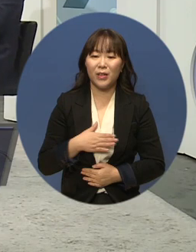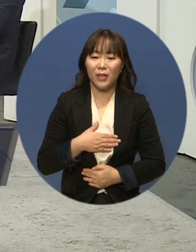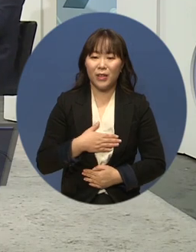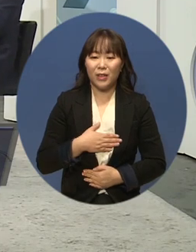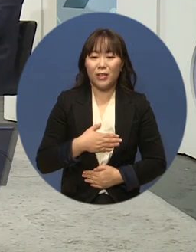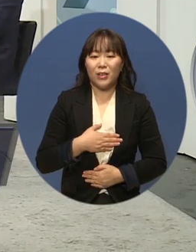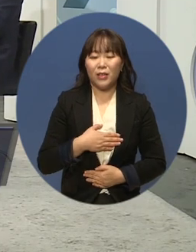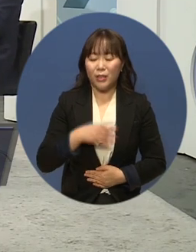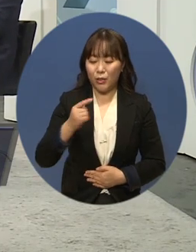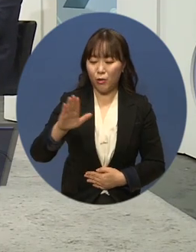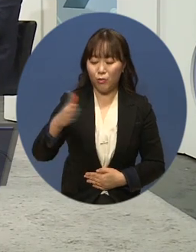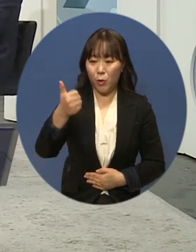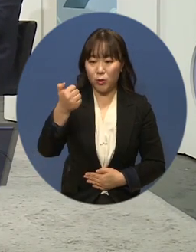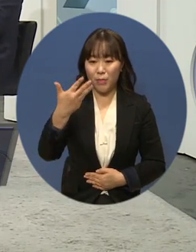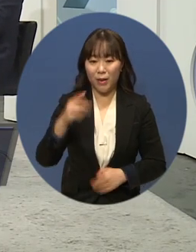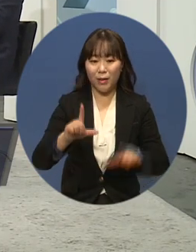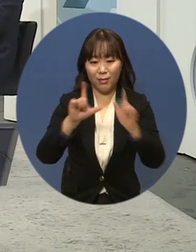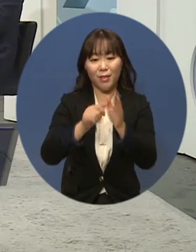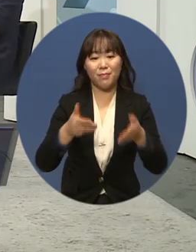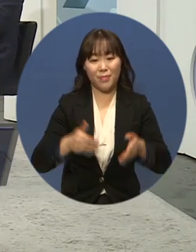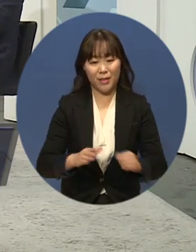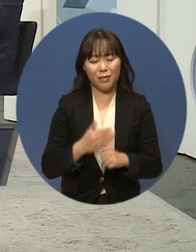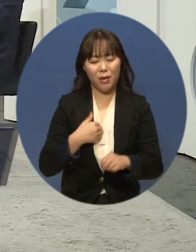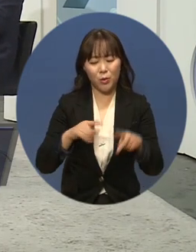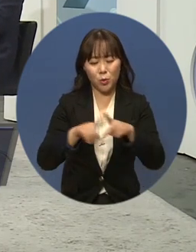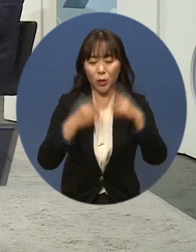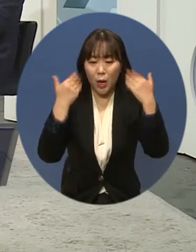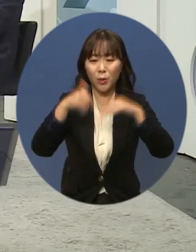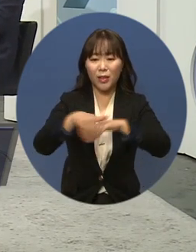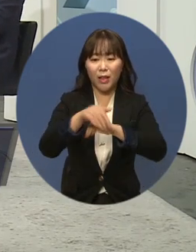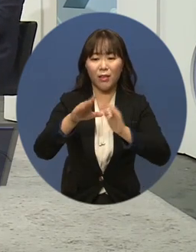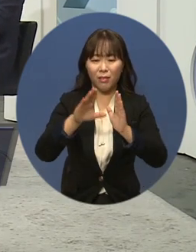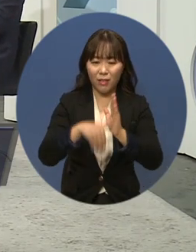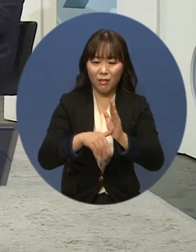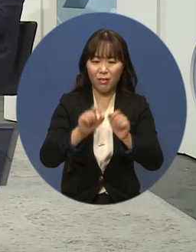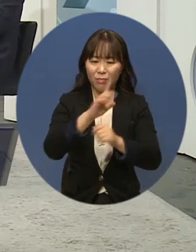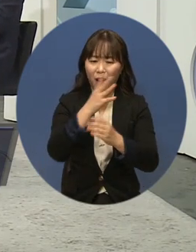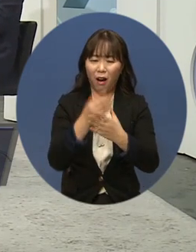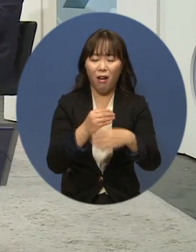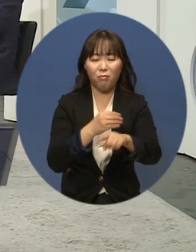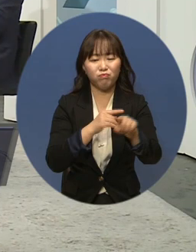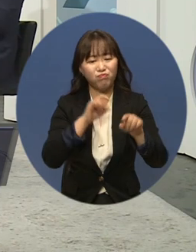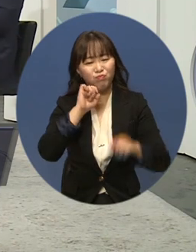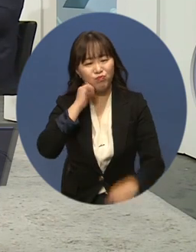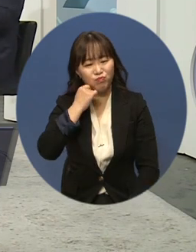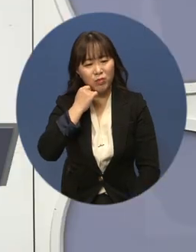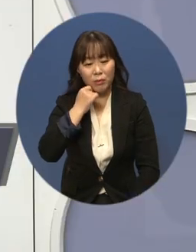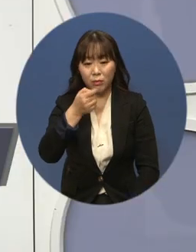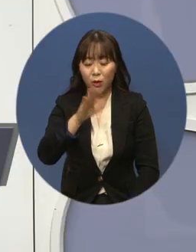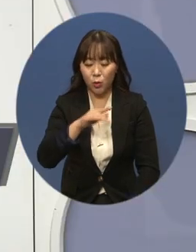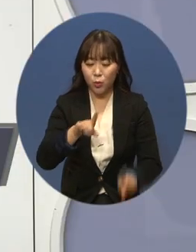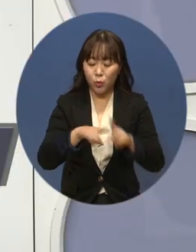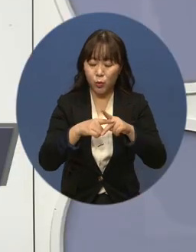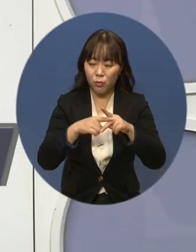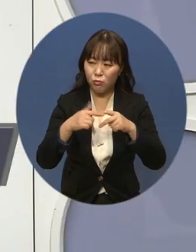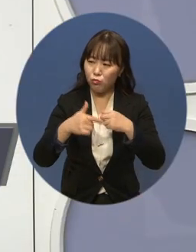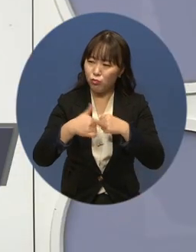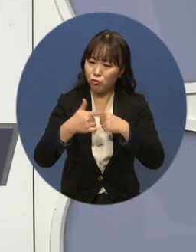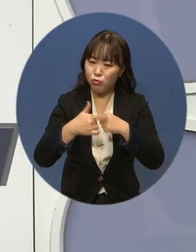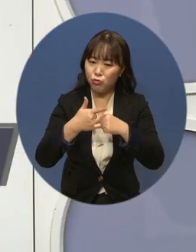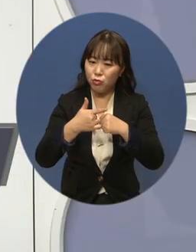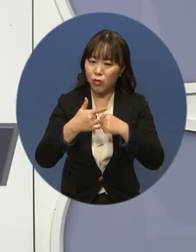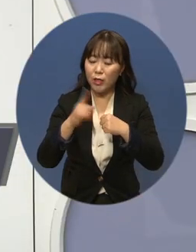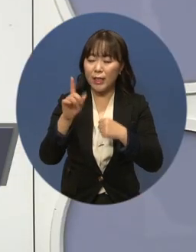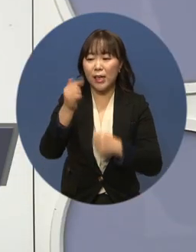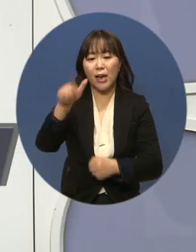이제 58년생인데요. 예. 제가 초등학교 다닐 때는 다들 좀 농촌 어렵기는 했는데 초등학교 6학년